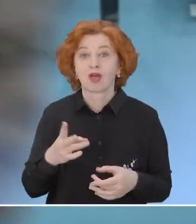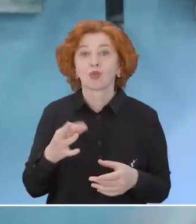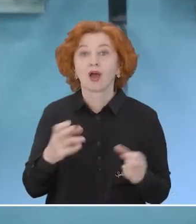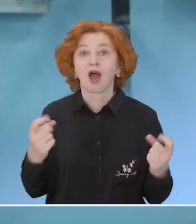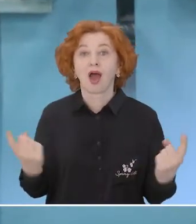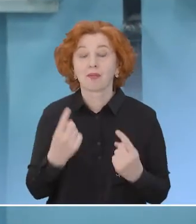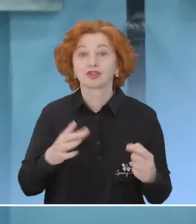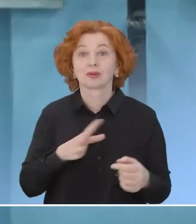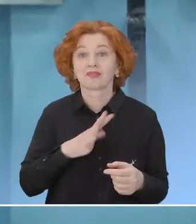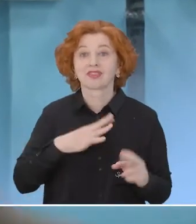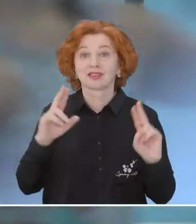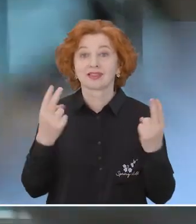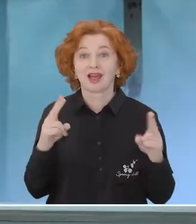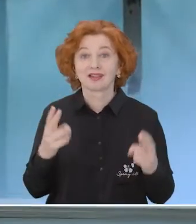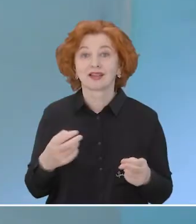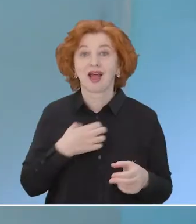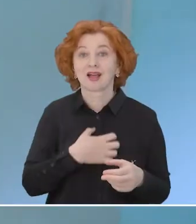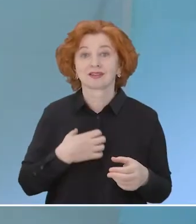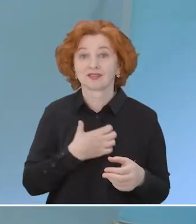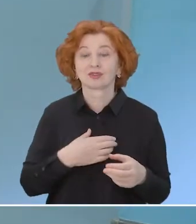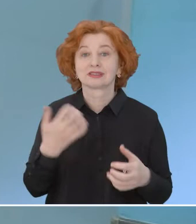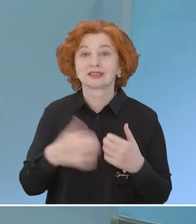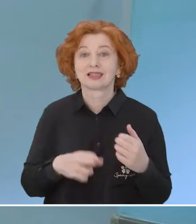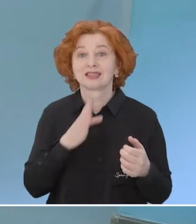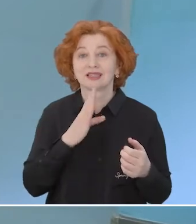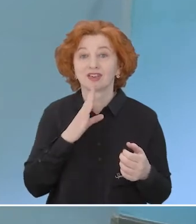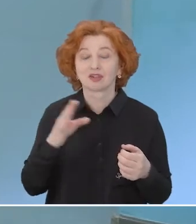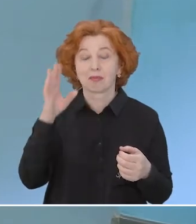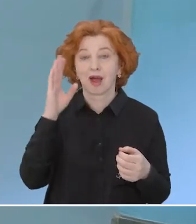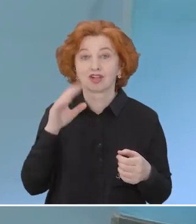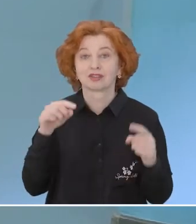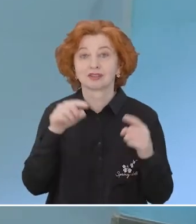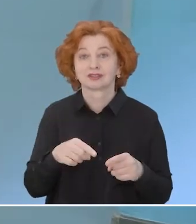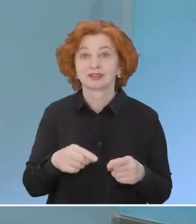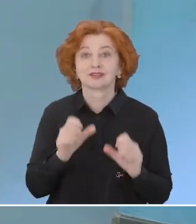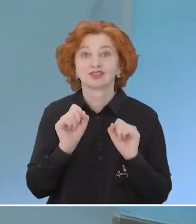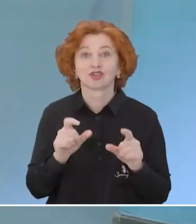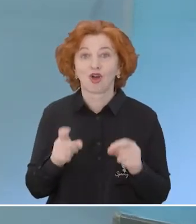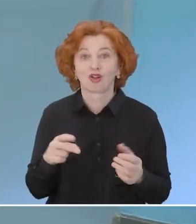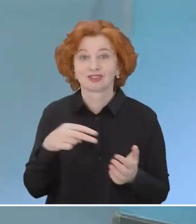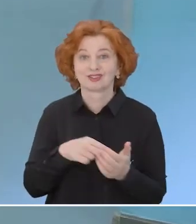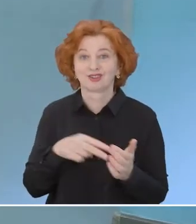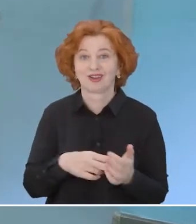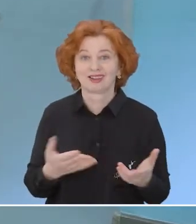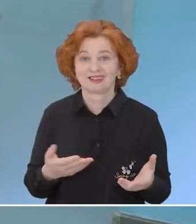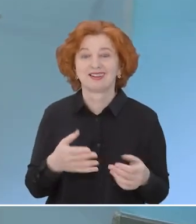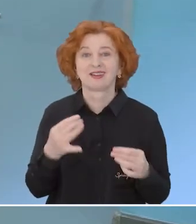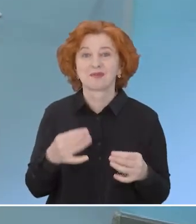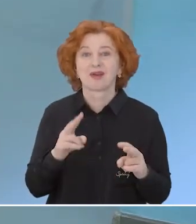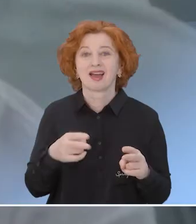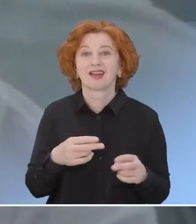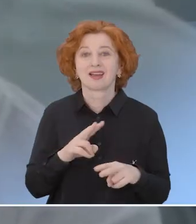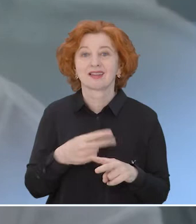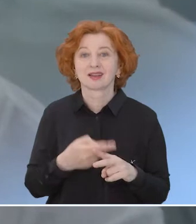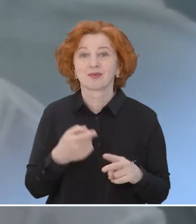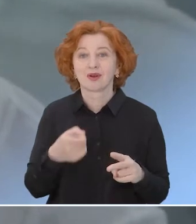популярное. Но, как обычно бывает в танцах, в основном среди девочек. Мальчики здесь на вес золота. Андрей Владимирович